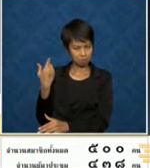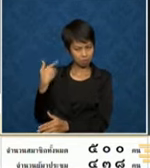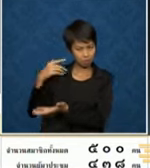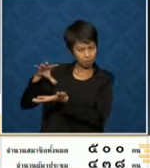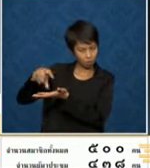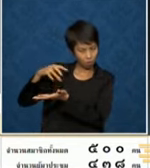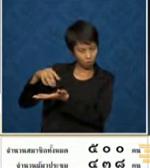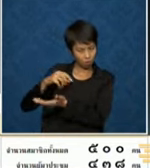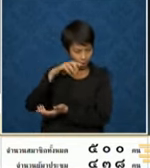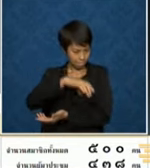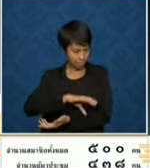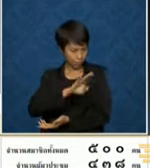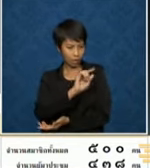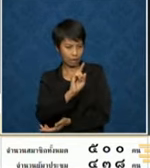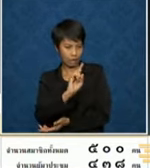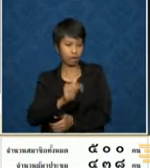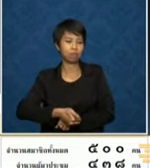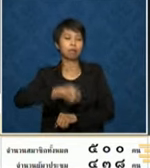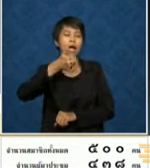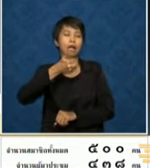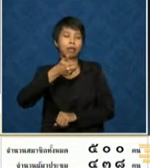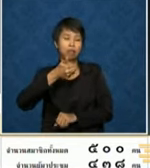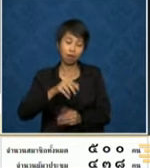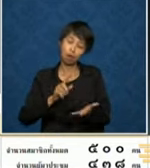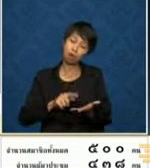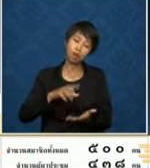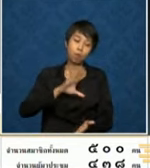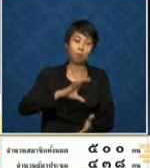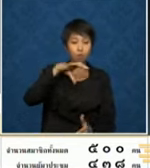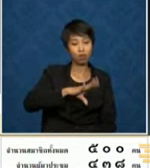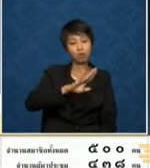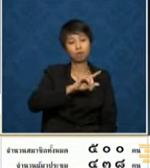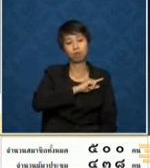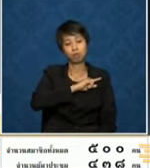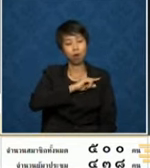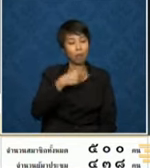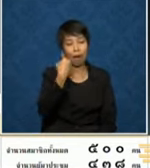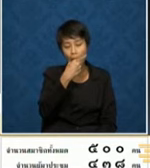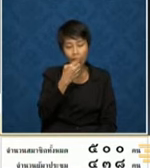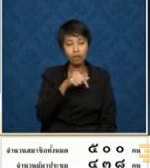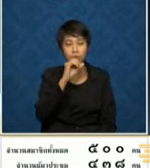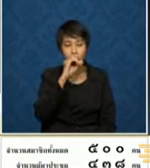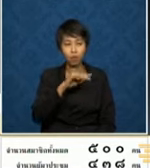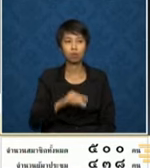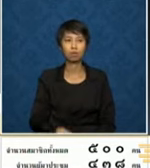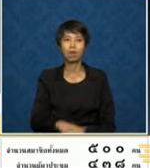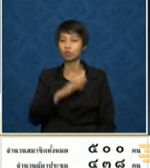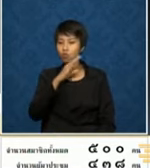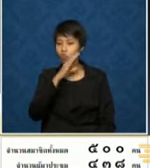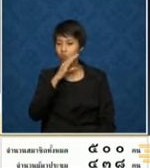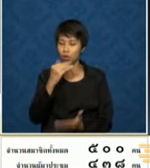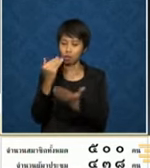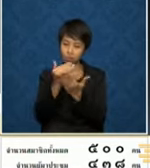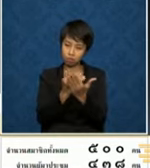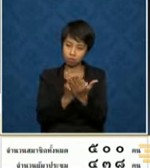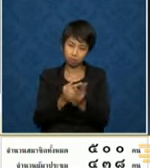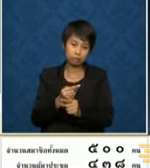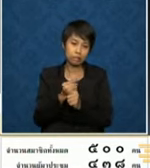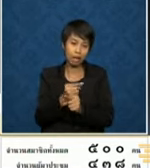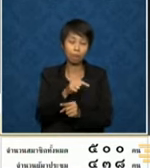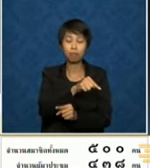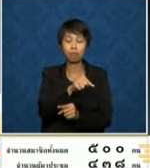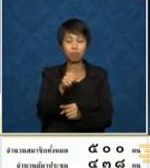บริษัทไหนจะได้งานใครจะได้งานตรงไหนอะไรบ้างนะครับเพราะฉะนั้นเนี่ย ถ้ามันเป็นไปตามนั้นธงคำตอบนี่นะครับมันออก